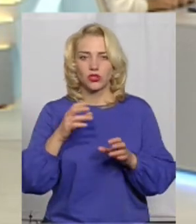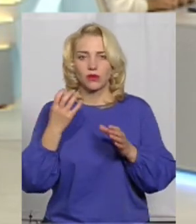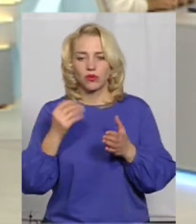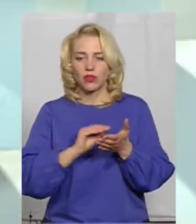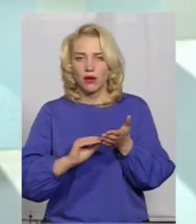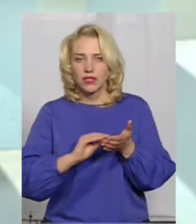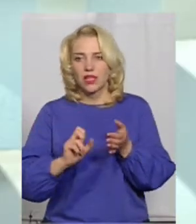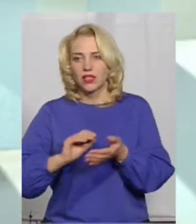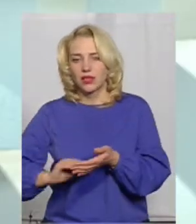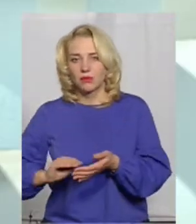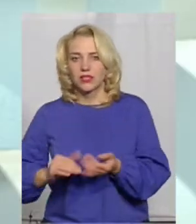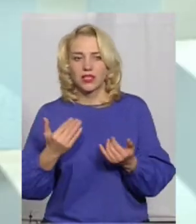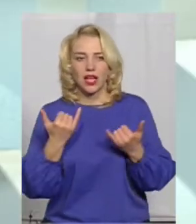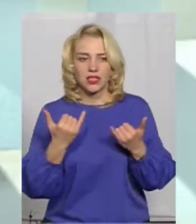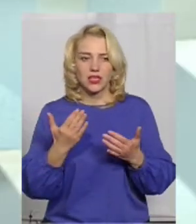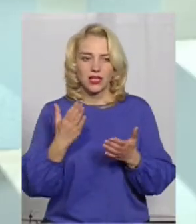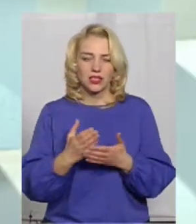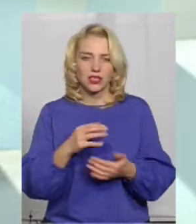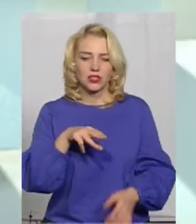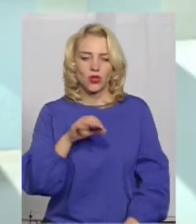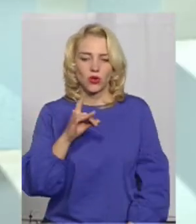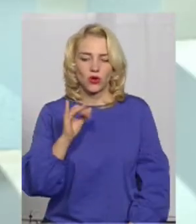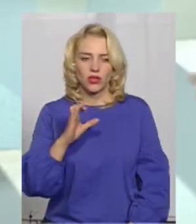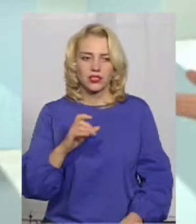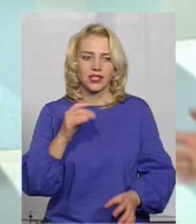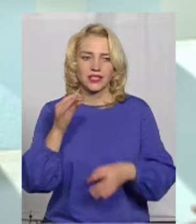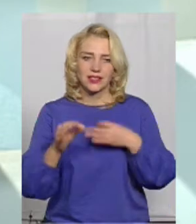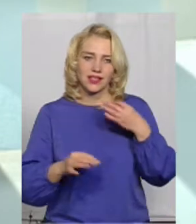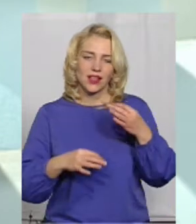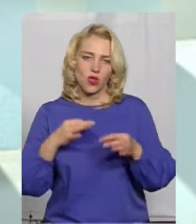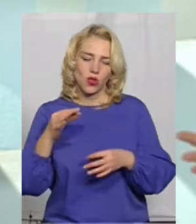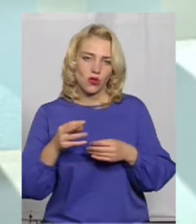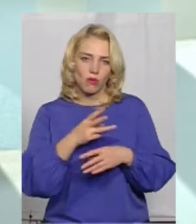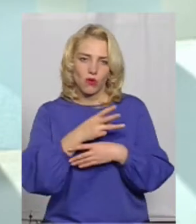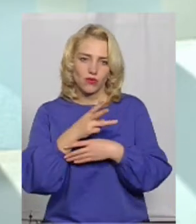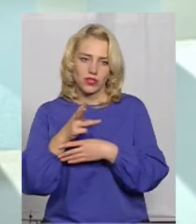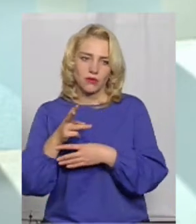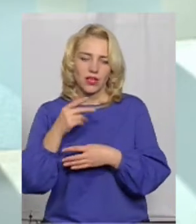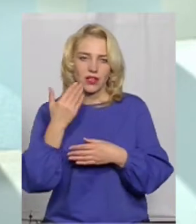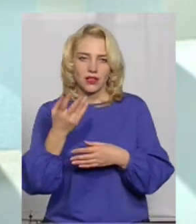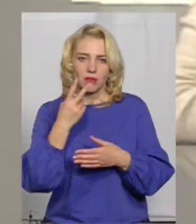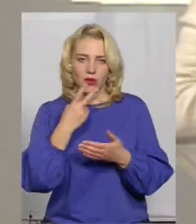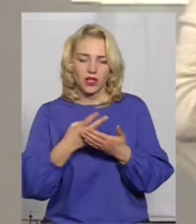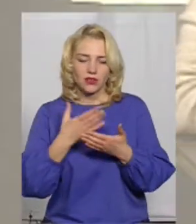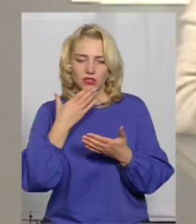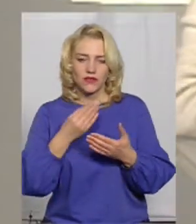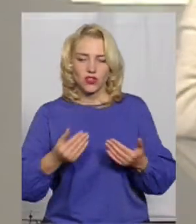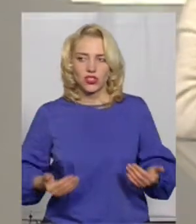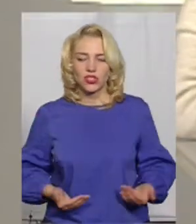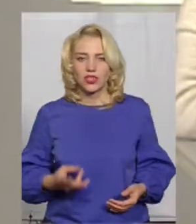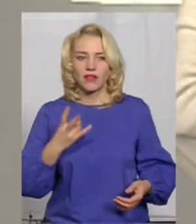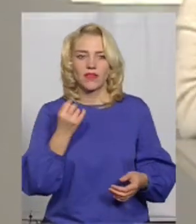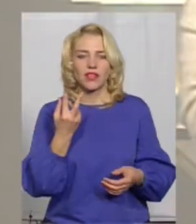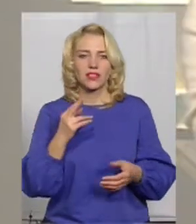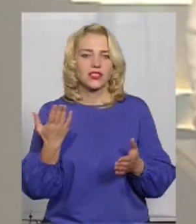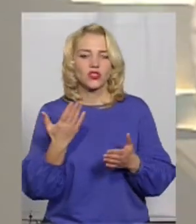зараз сторіс, і ти знімаєш просто цілодобово. В тебе робота цілодобово, і ти показуєш своє життя. Настя, а з чого ви